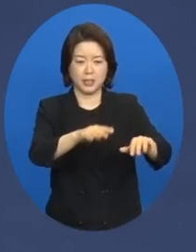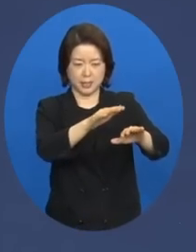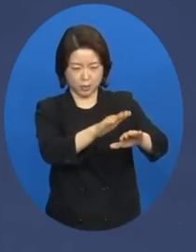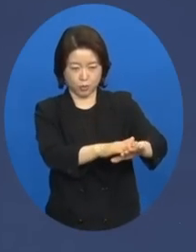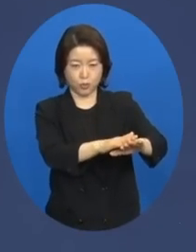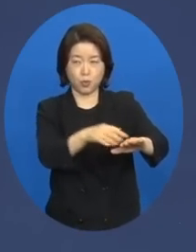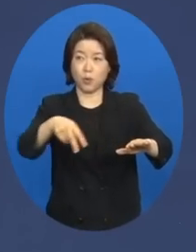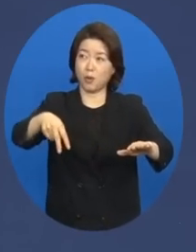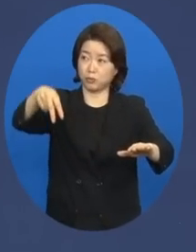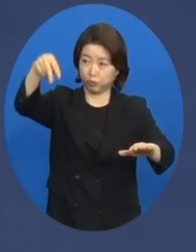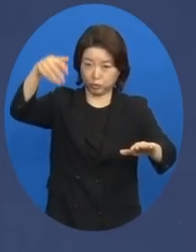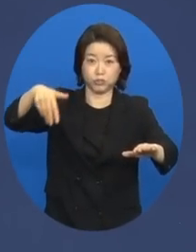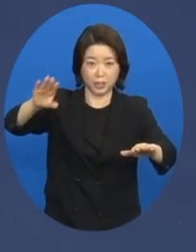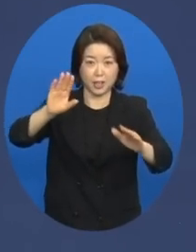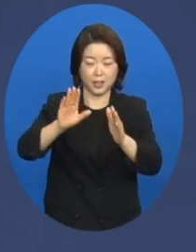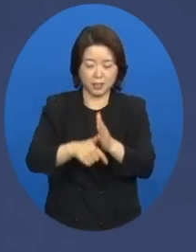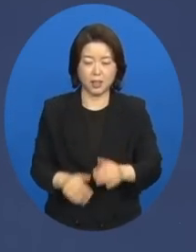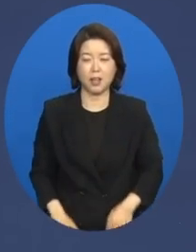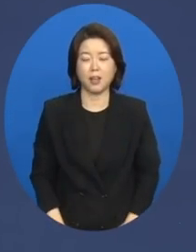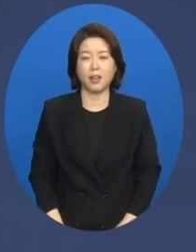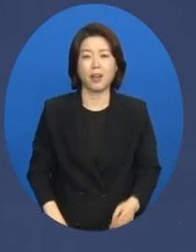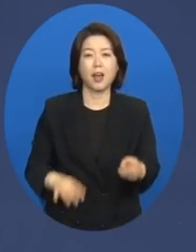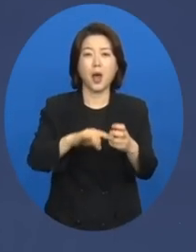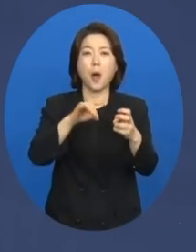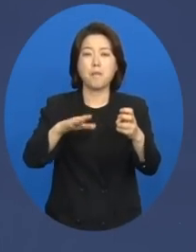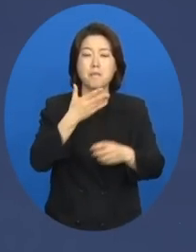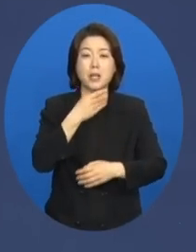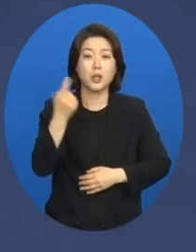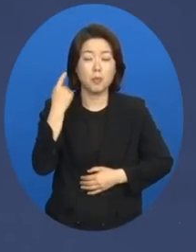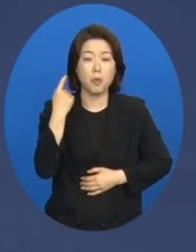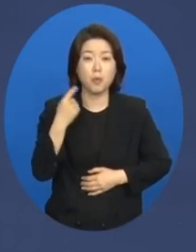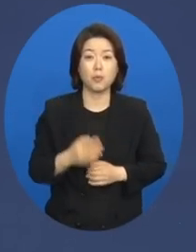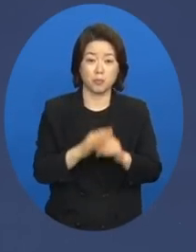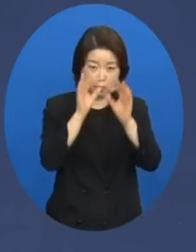때 마태복음 28장 20절에는 그러시잖아요.